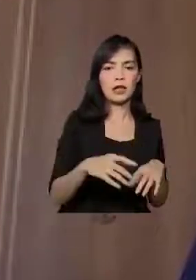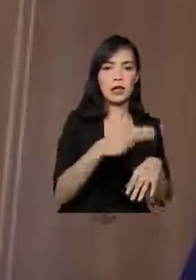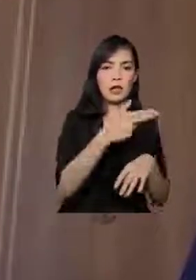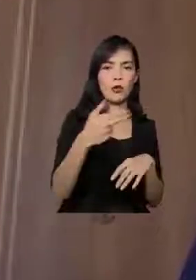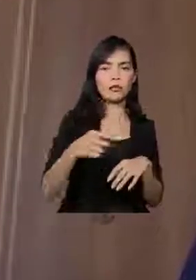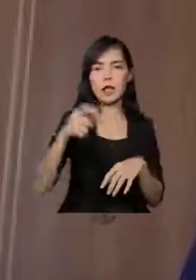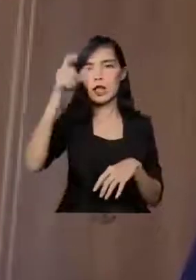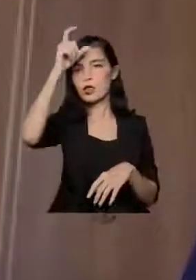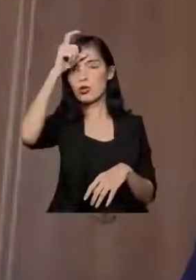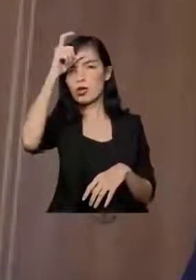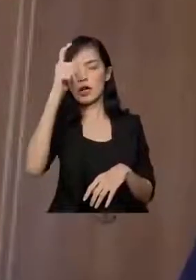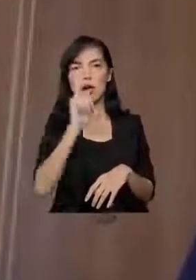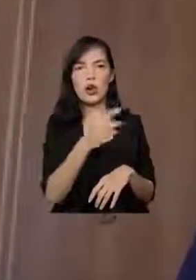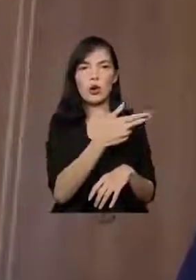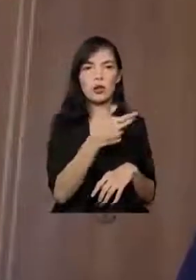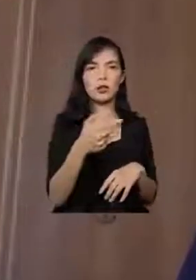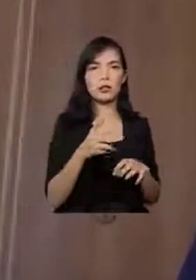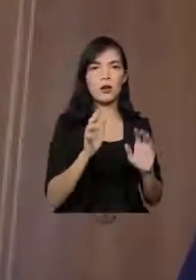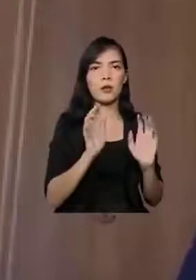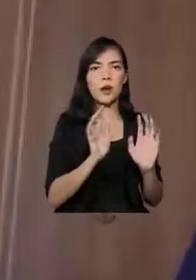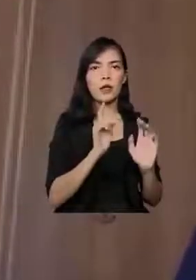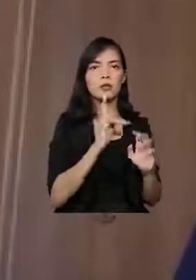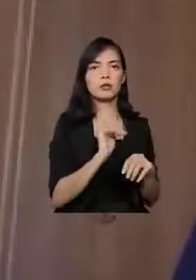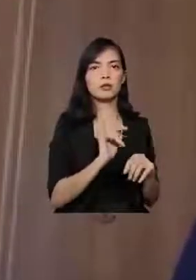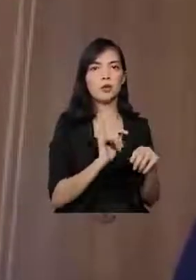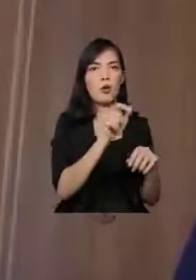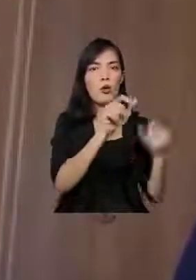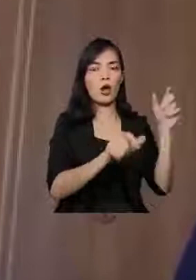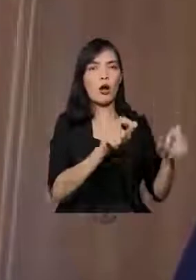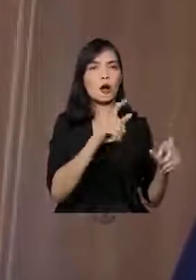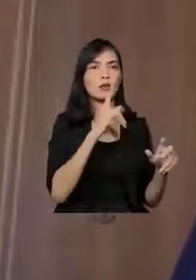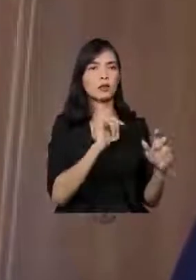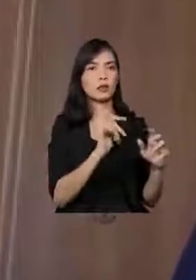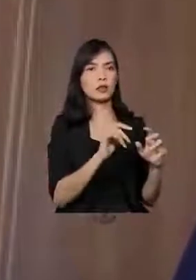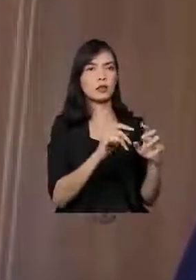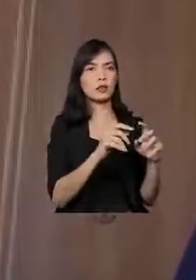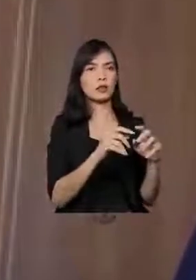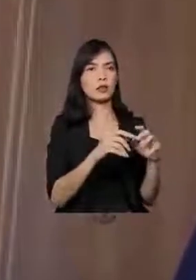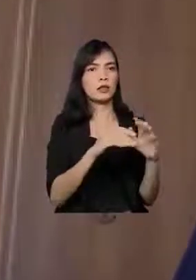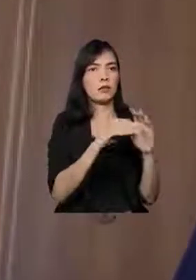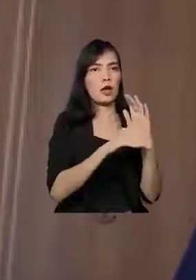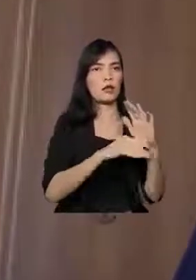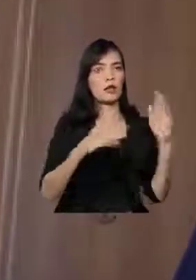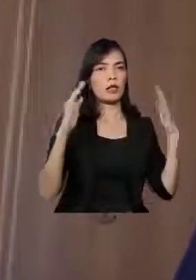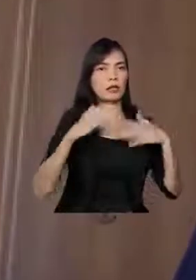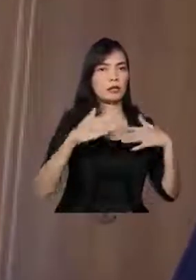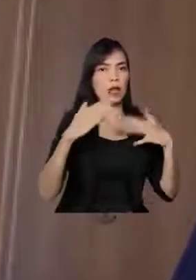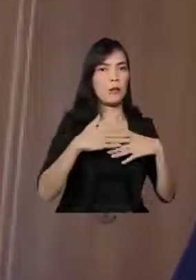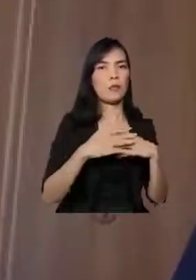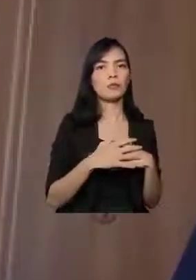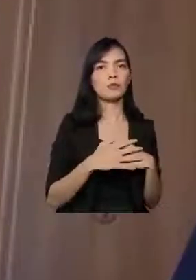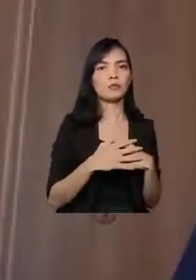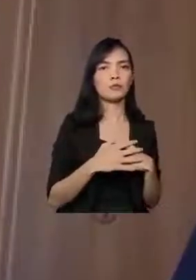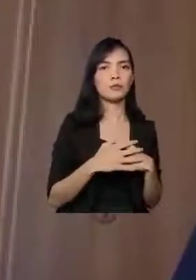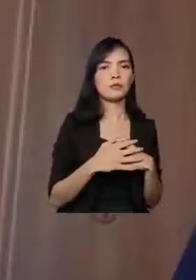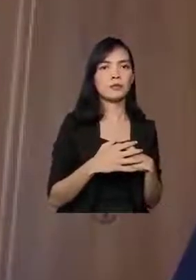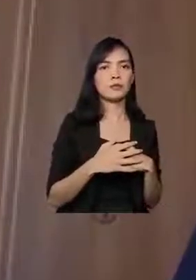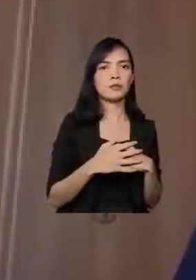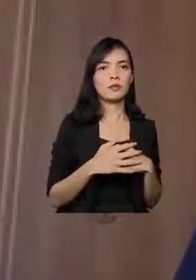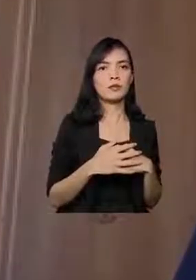di Indonesia kita relatif banyak rujukan rujukan untuk hukum Islam tapi di Turki memang